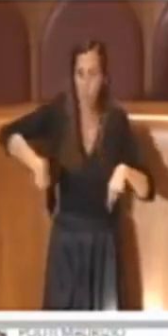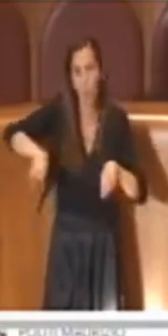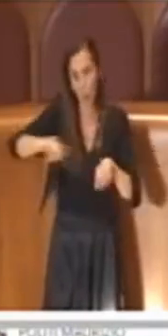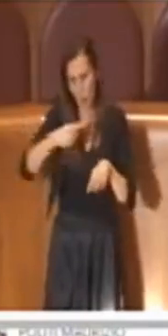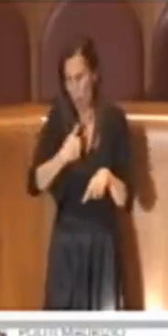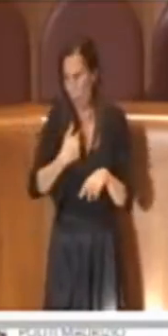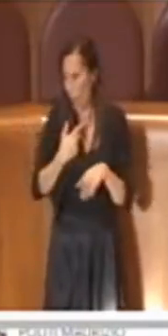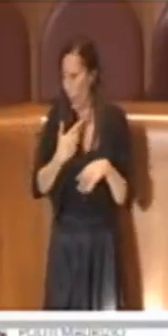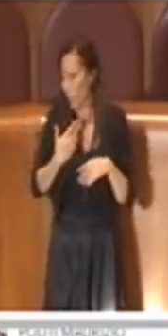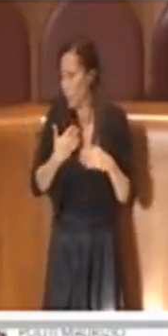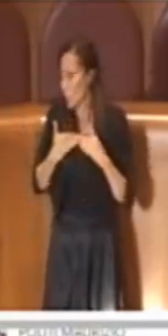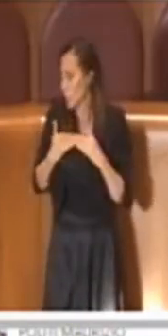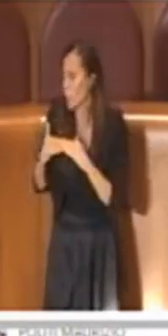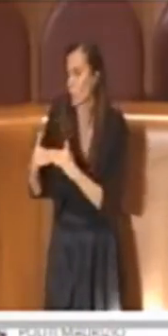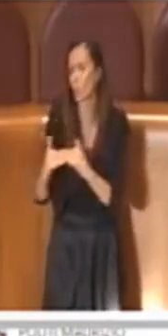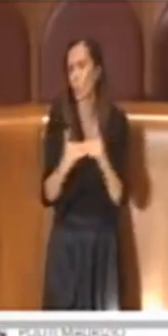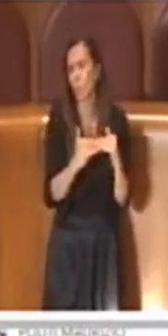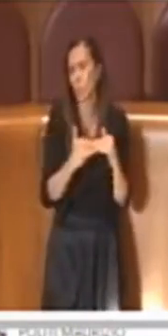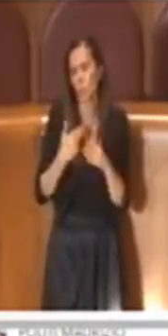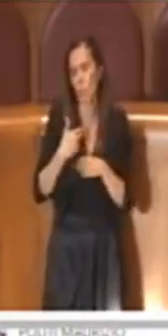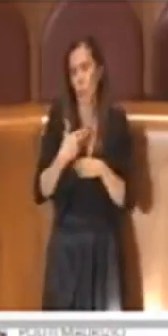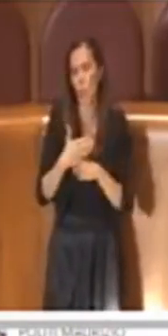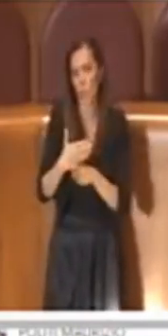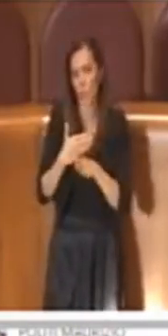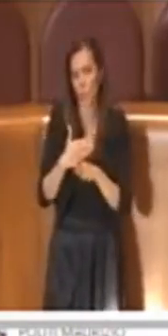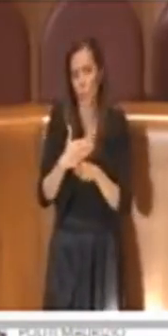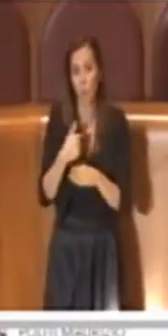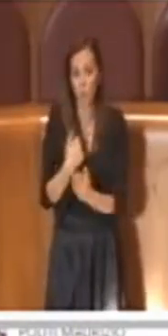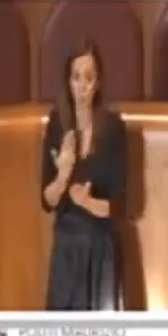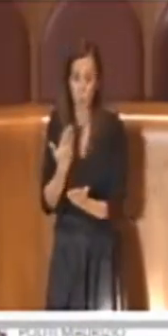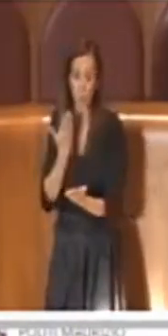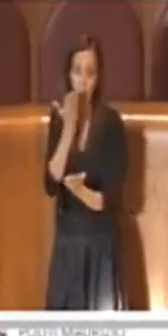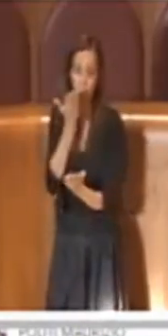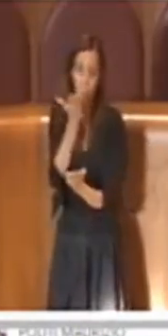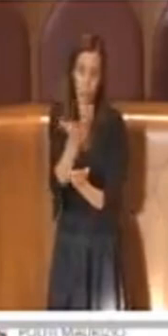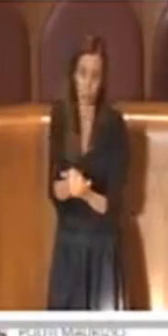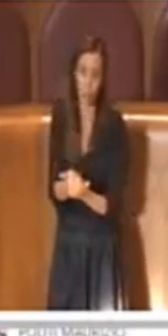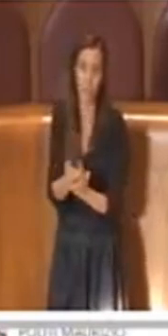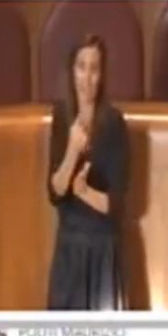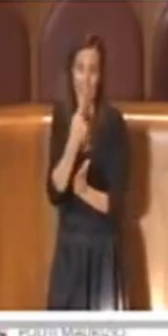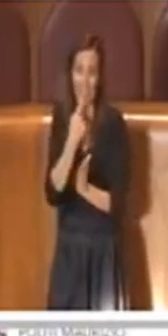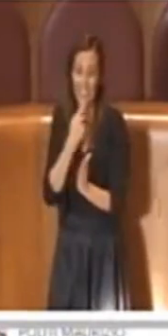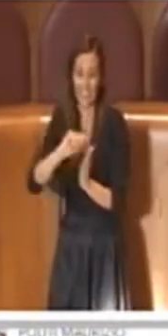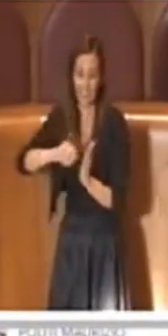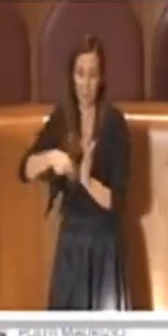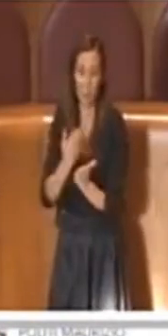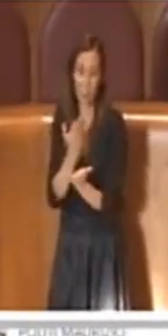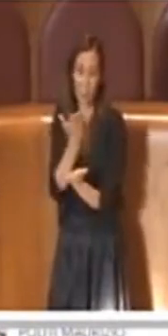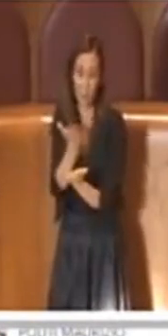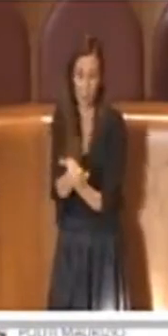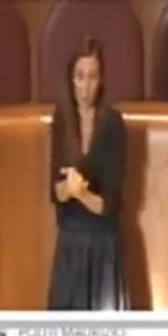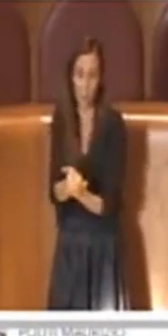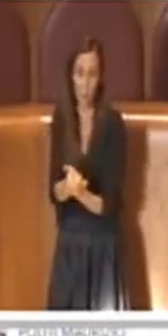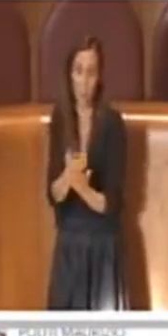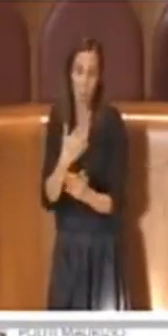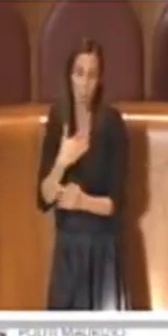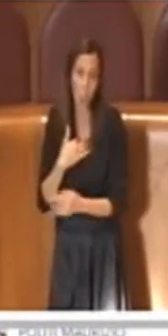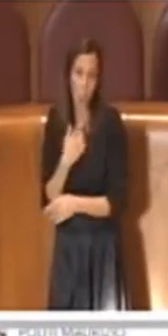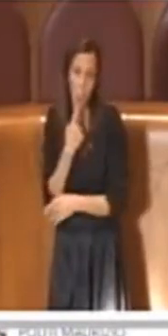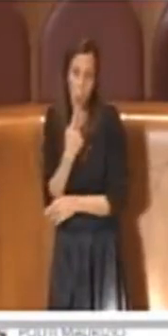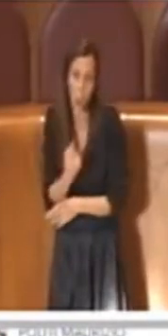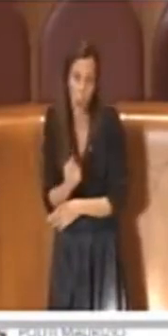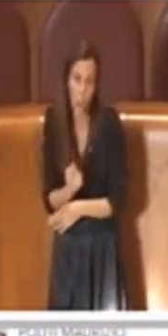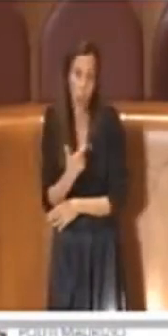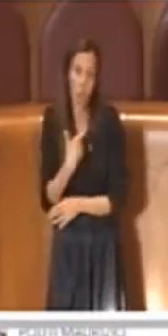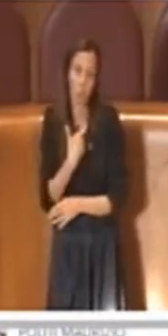unanimi. Quindi io faccio questa proposta ai sottoscrittori perché anche personalmente, lo dico senza